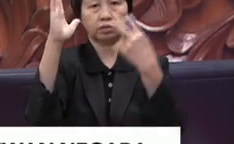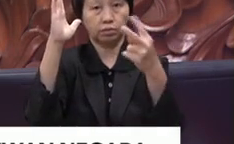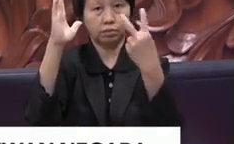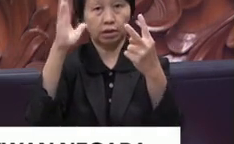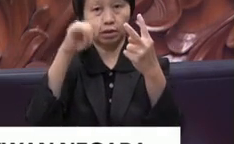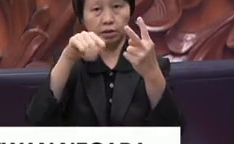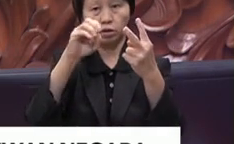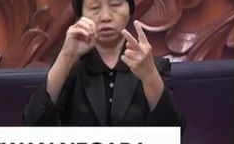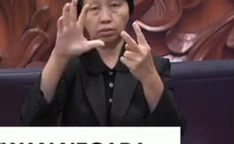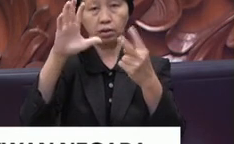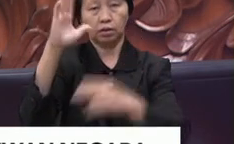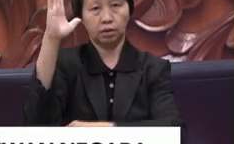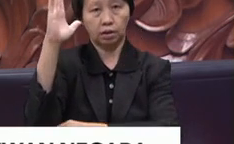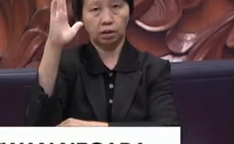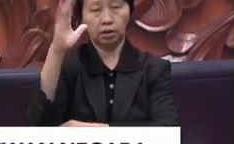pesanan